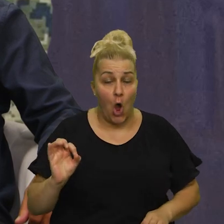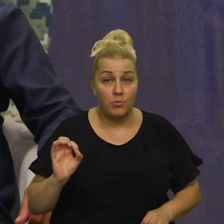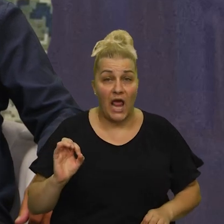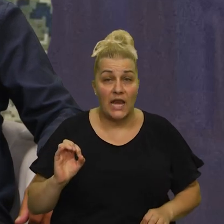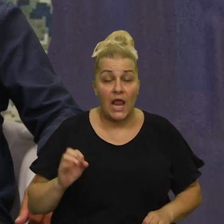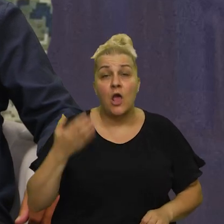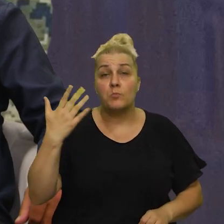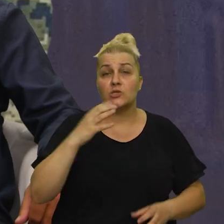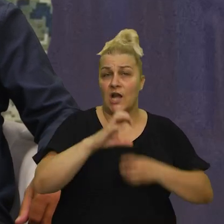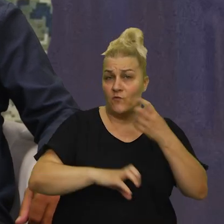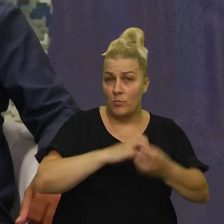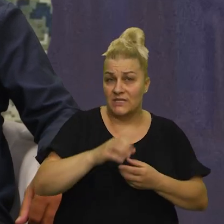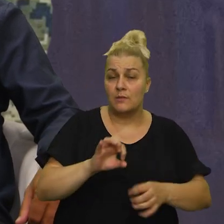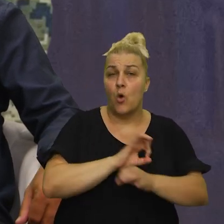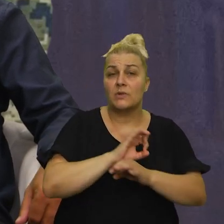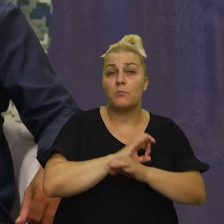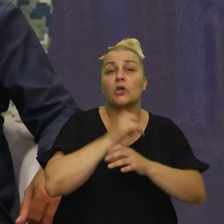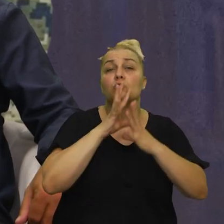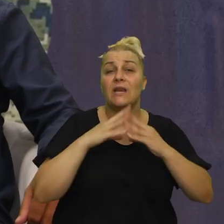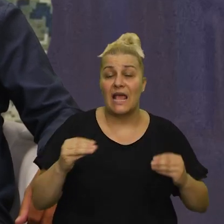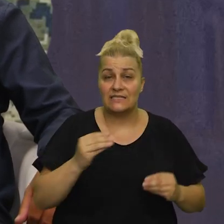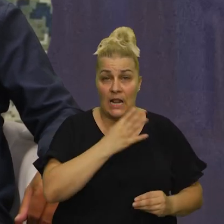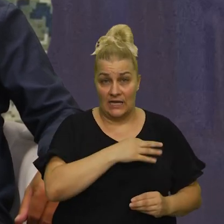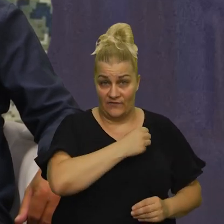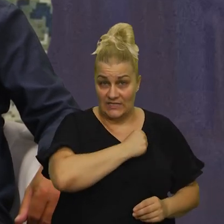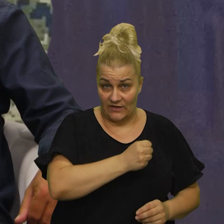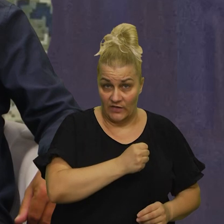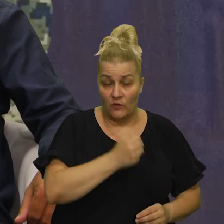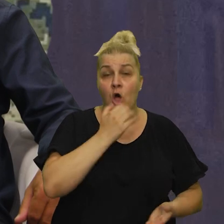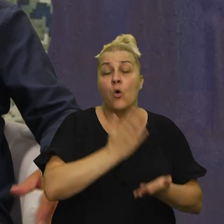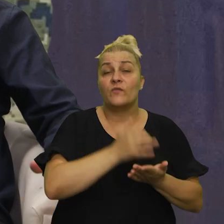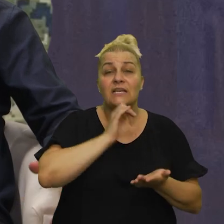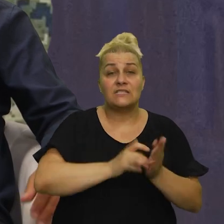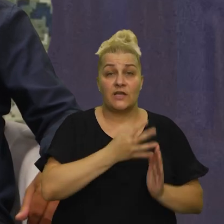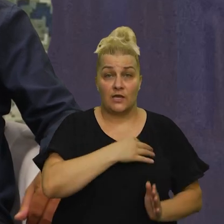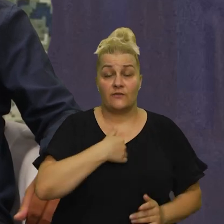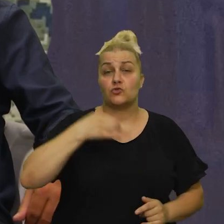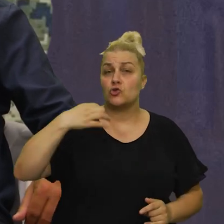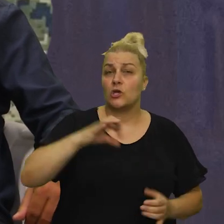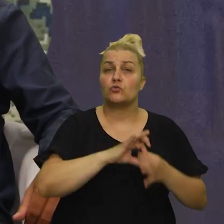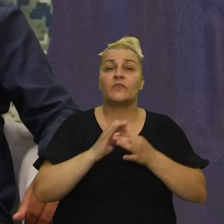obrane, pozdrav obiteljima umrlih, poginulih i nestalih hrvatskih viteza, uvijek i sve za Hrvatsku, našu